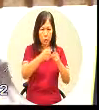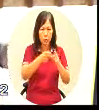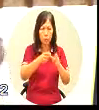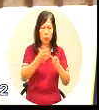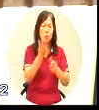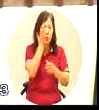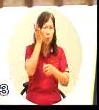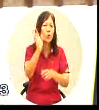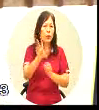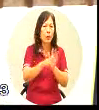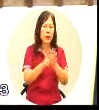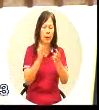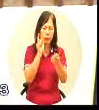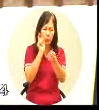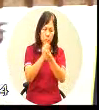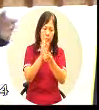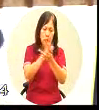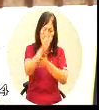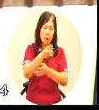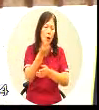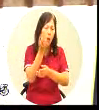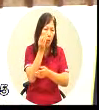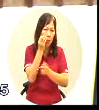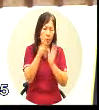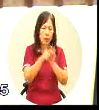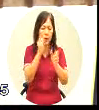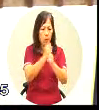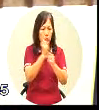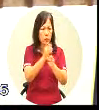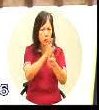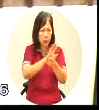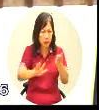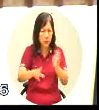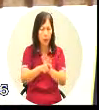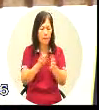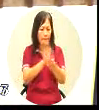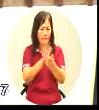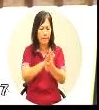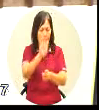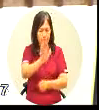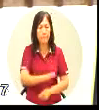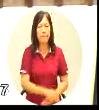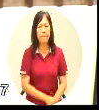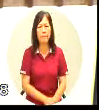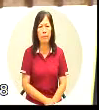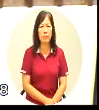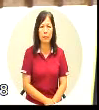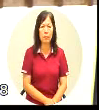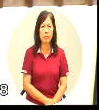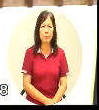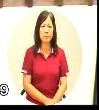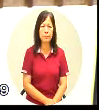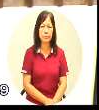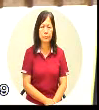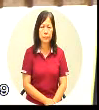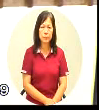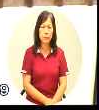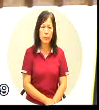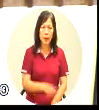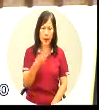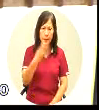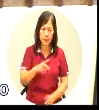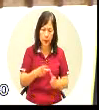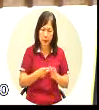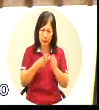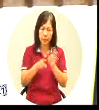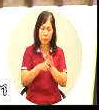未来啊对我们观光发展也好，对我们的产业发展也好会有更大的帮助。那另外一点哦，我想再一次跟我们